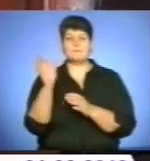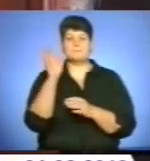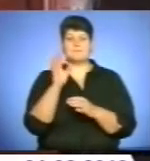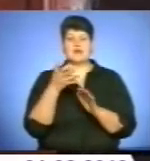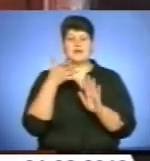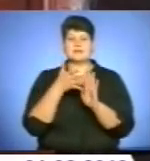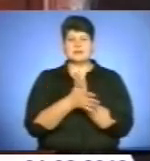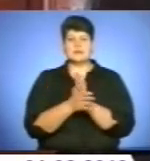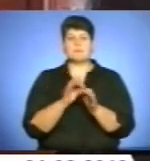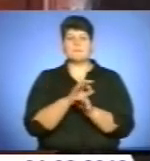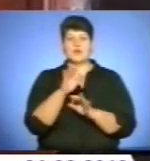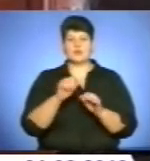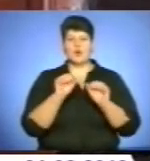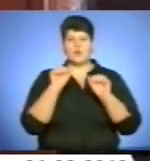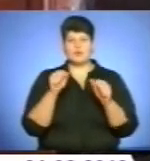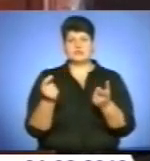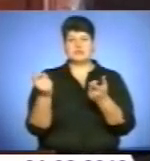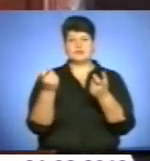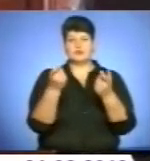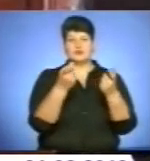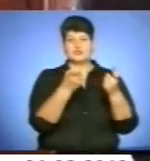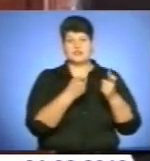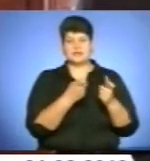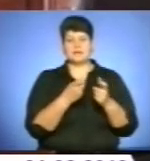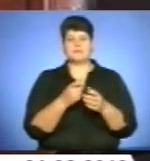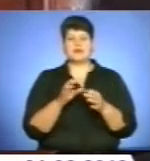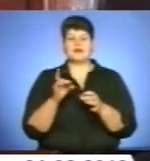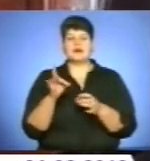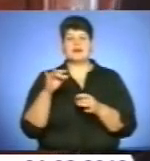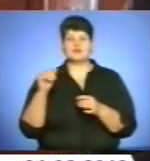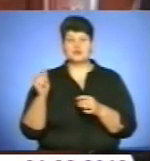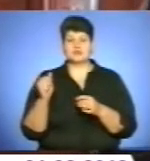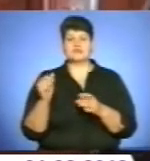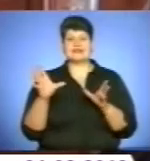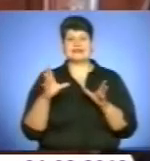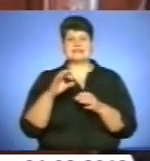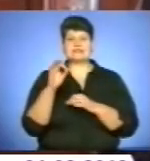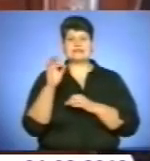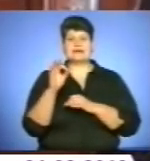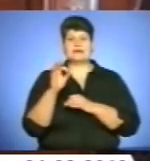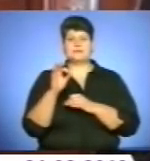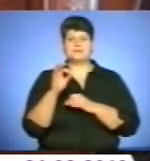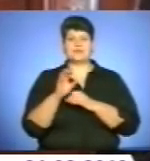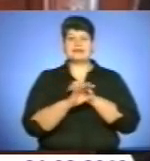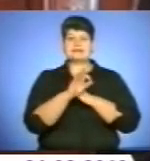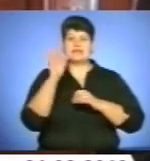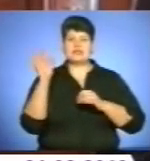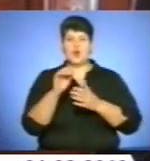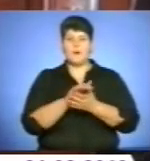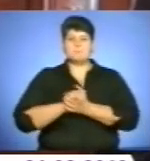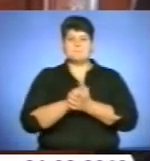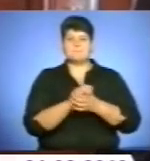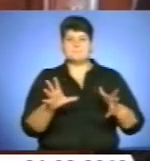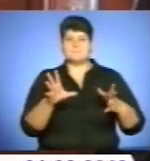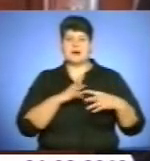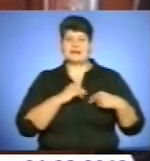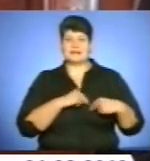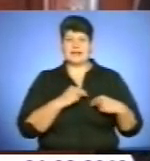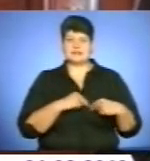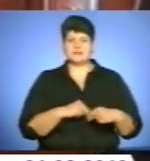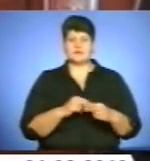було би залучити ресурси з програм Східного партнерства Європейського Союзу і прикордонного міжнародного